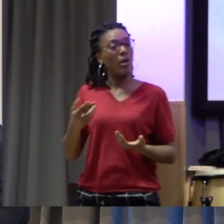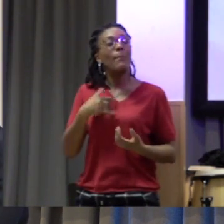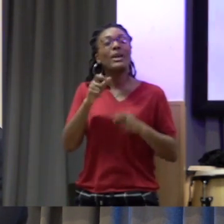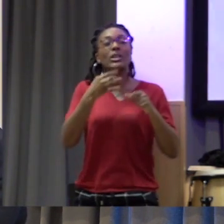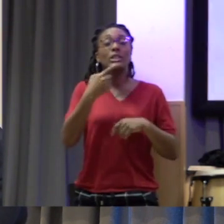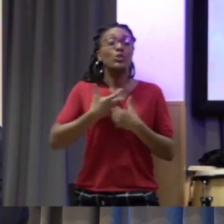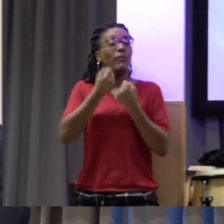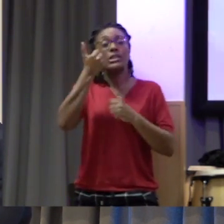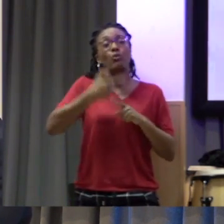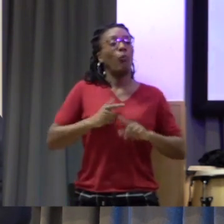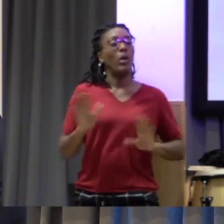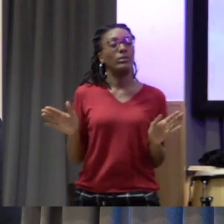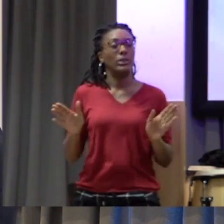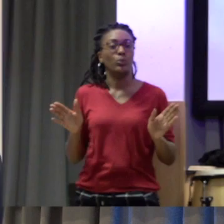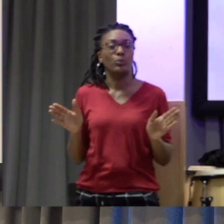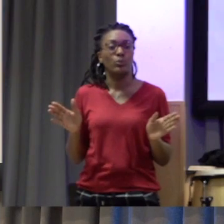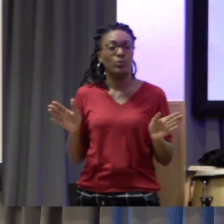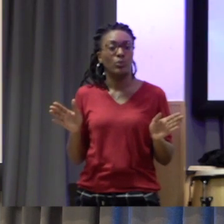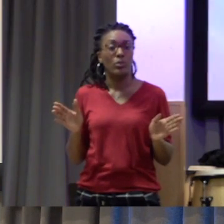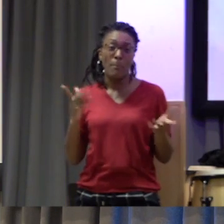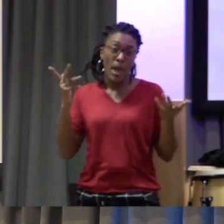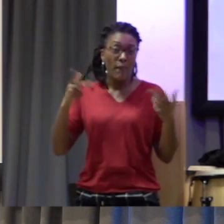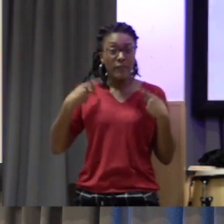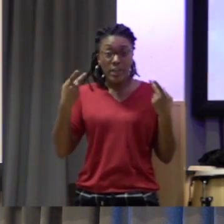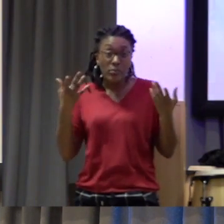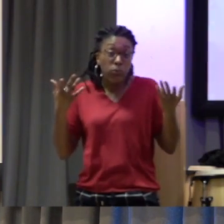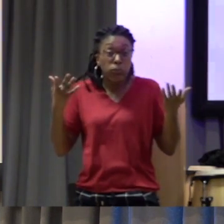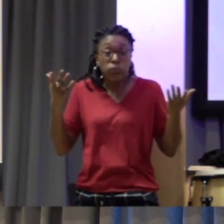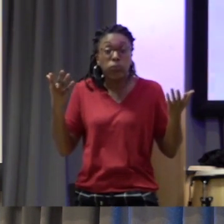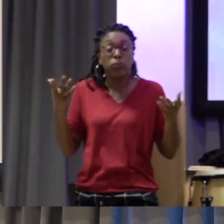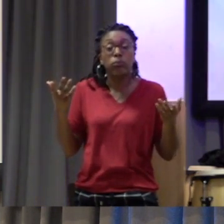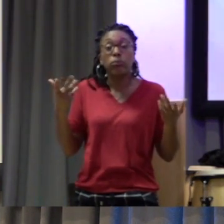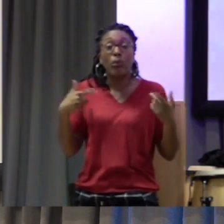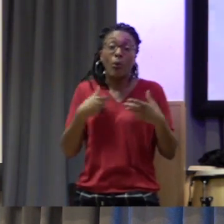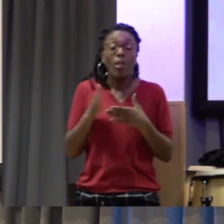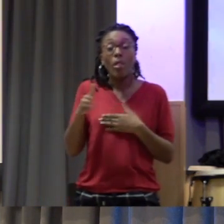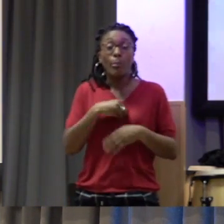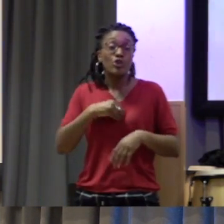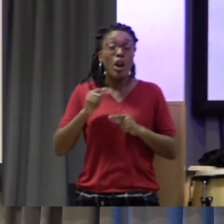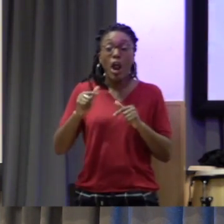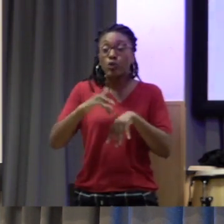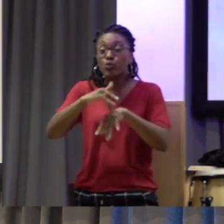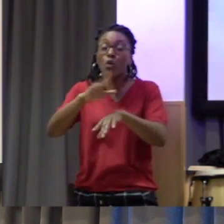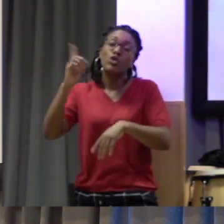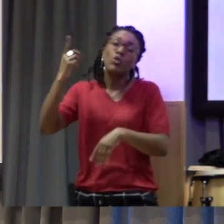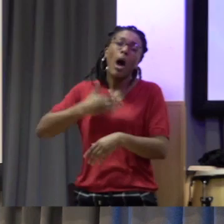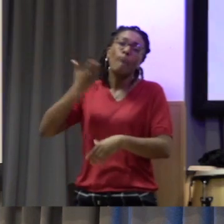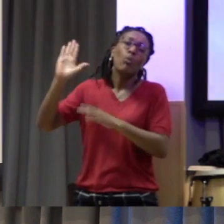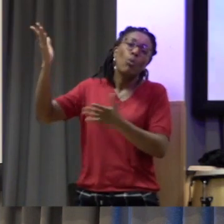toutes. Et qui commencent à continuer à vivre dans leur péché en disant que Dieu est un Dieu